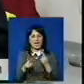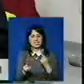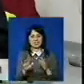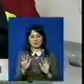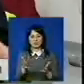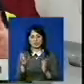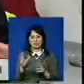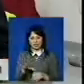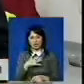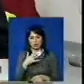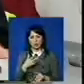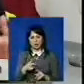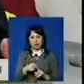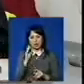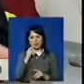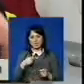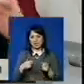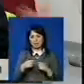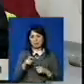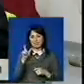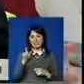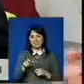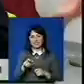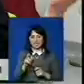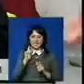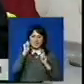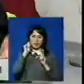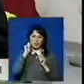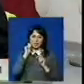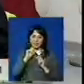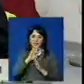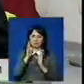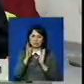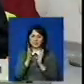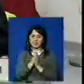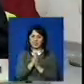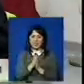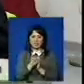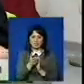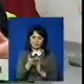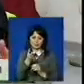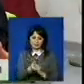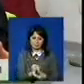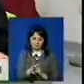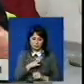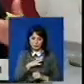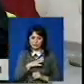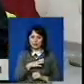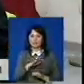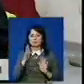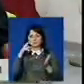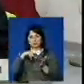შემთხვევები ჰქონდა, შემთხვევები, როდესაც ბიზნესმენი თქვა თავის დაბადების დღეს მთლიანად უძღვნიდა ჰოსპის, შემთხვევები,